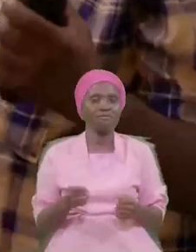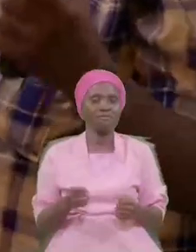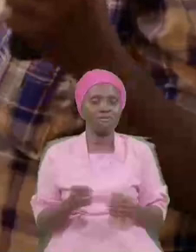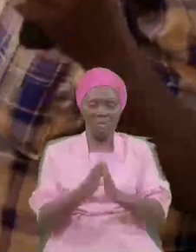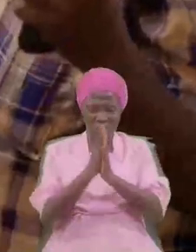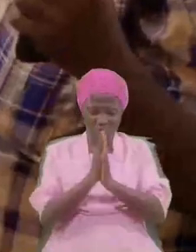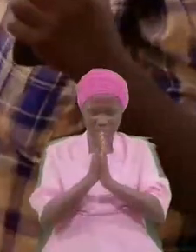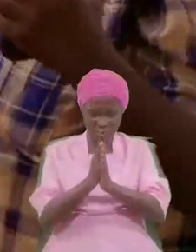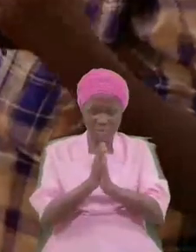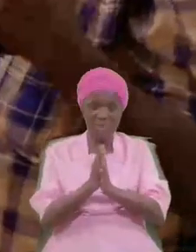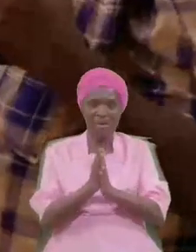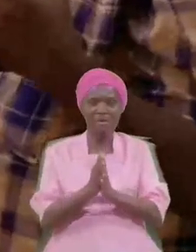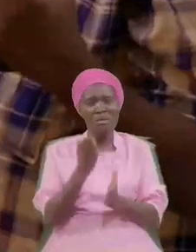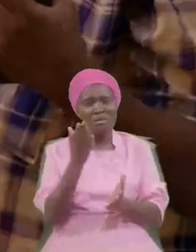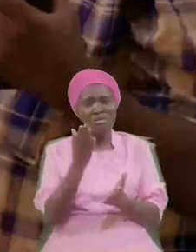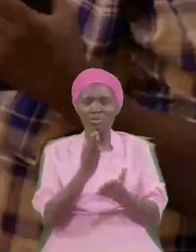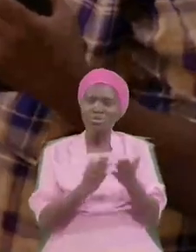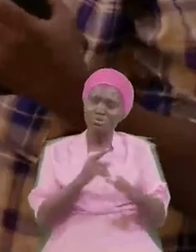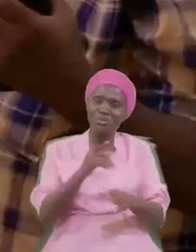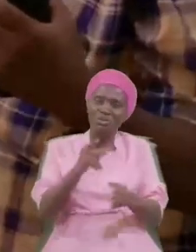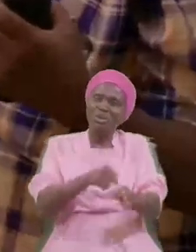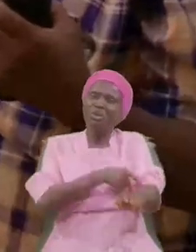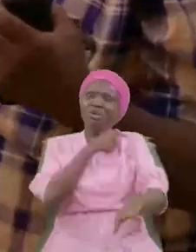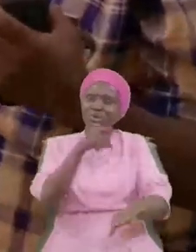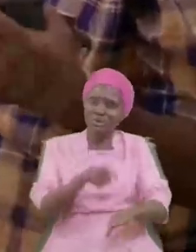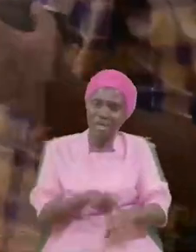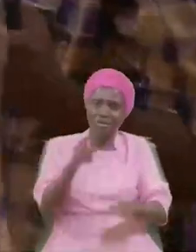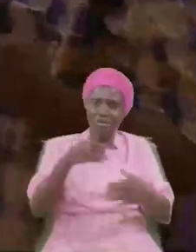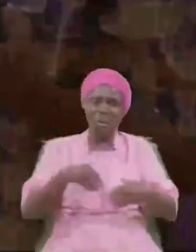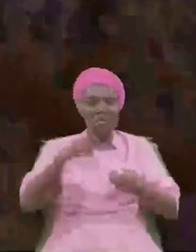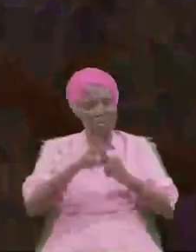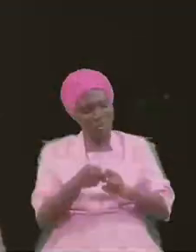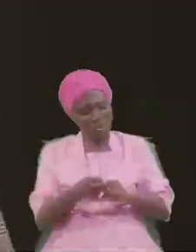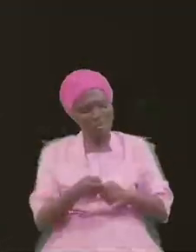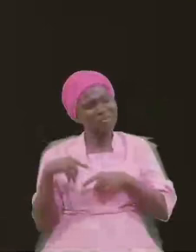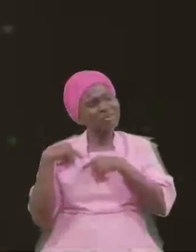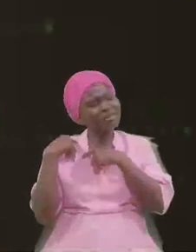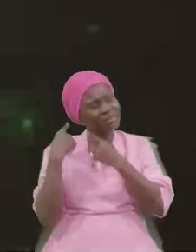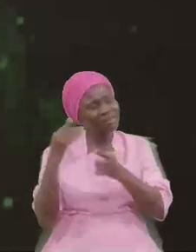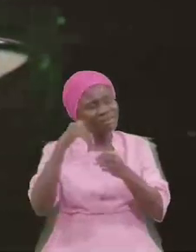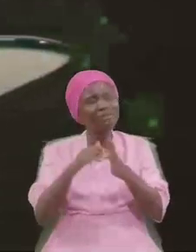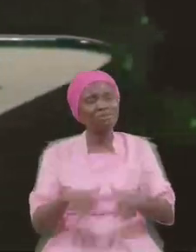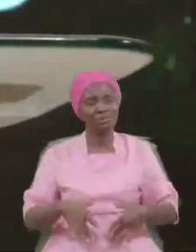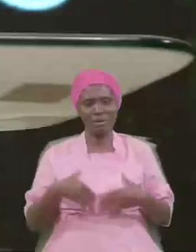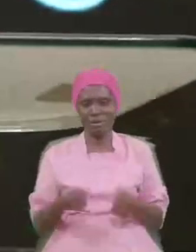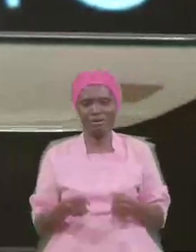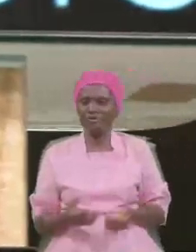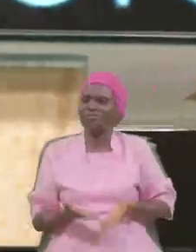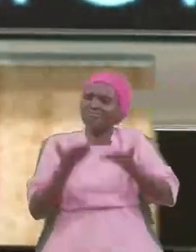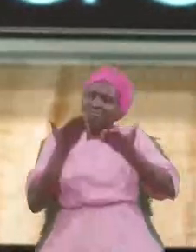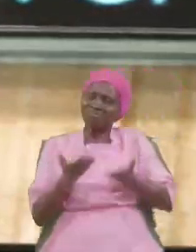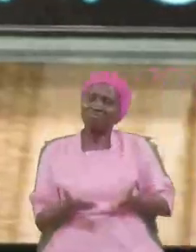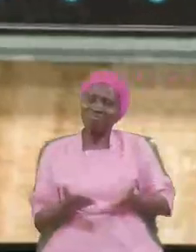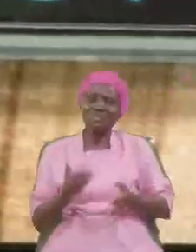Vous avez un fardeau que vous portez un fort longtemps. C'est pesant sur votre tête. C'est pesant sur vos